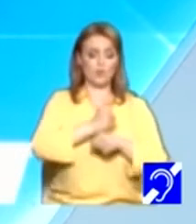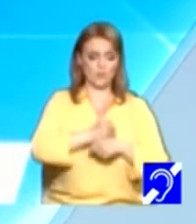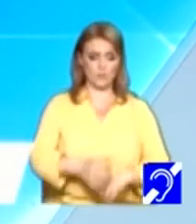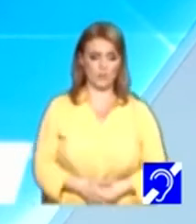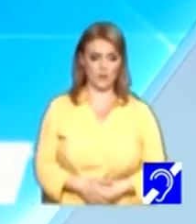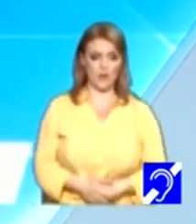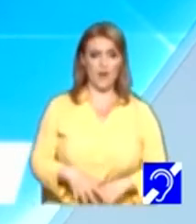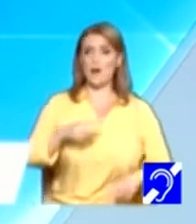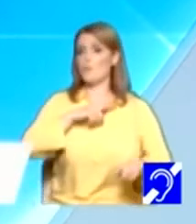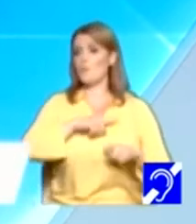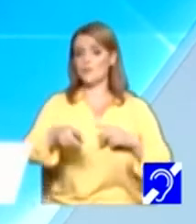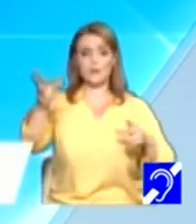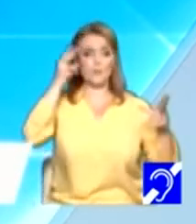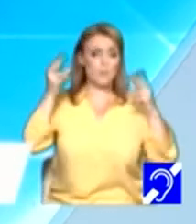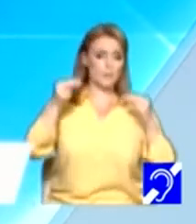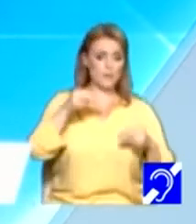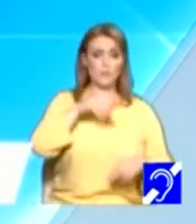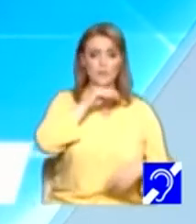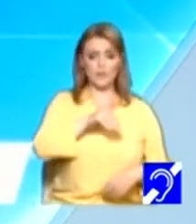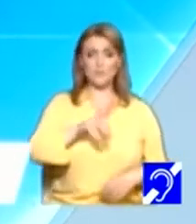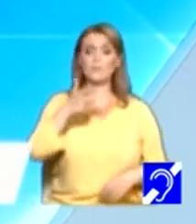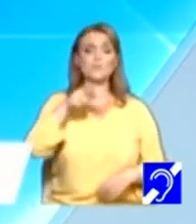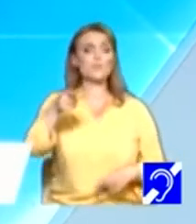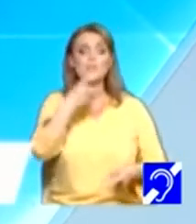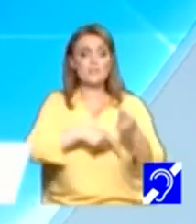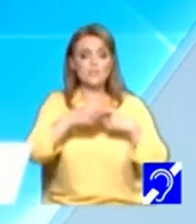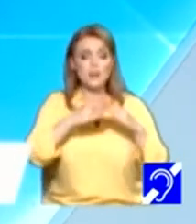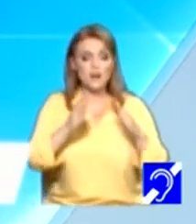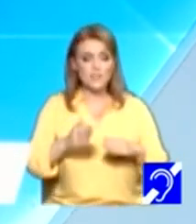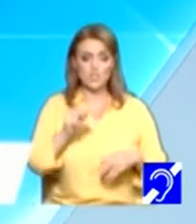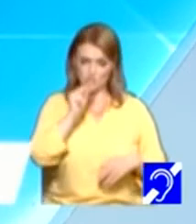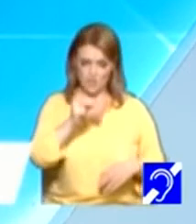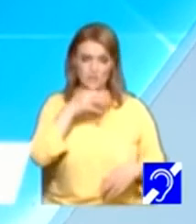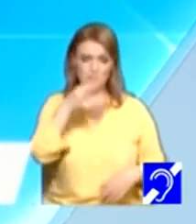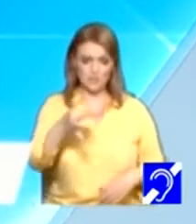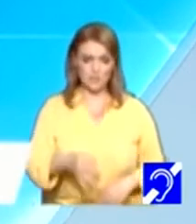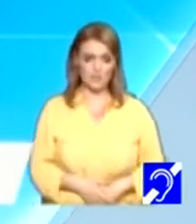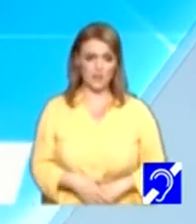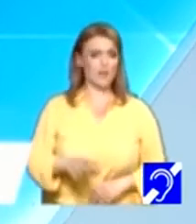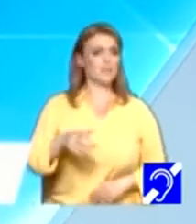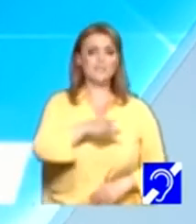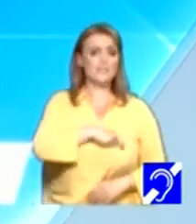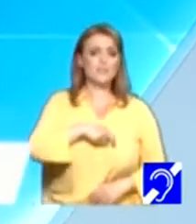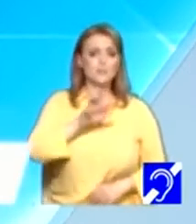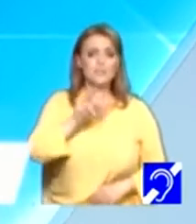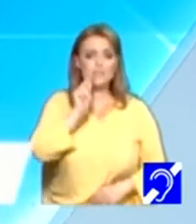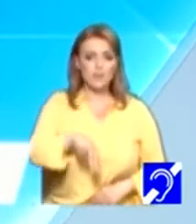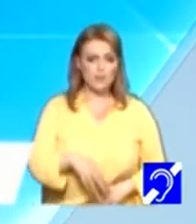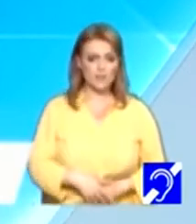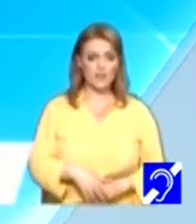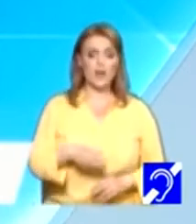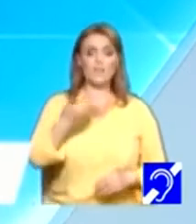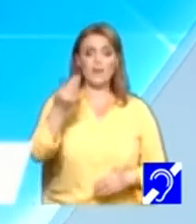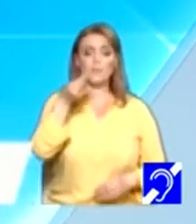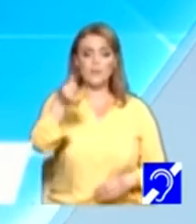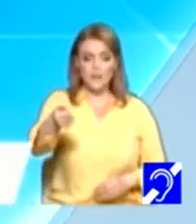prin profesiile. De ce ei nu se întorc acasă? Eu vă spun un lucru, eu am să fiu sincer cu dumneavoastră. Nu deputații vă fac salarii. Salariile plătesc